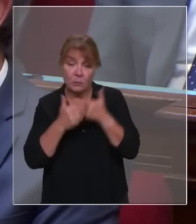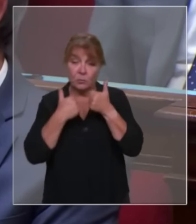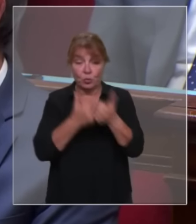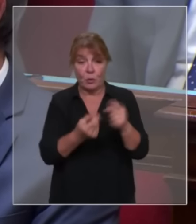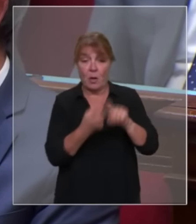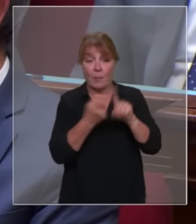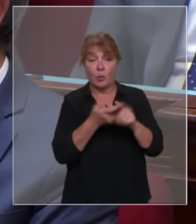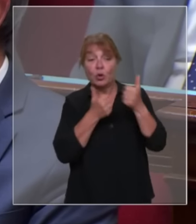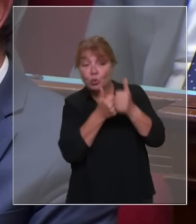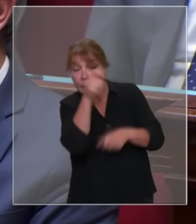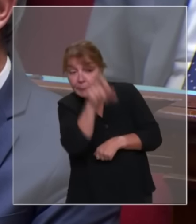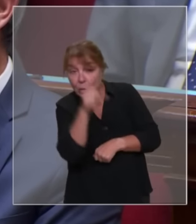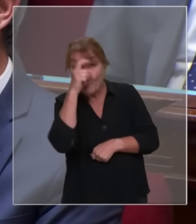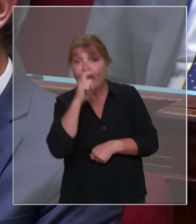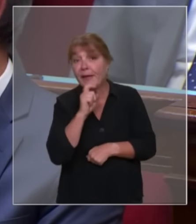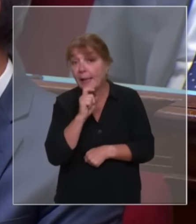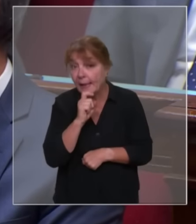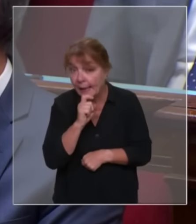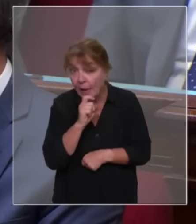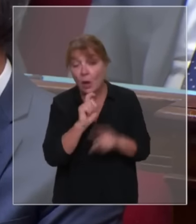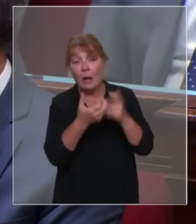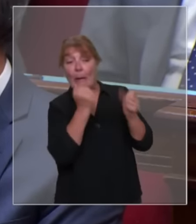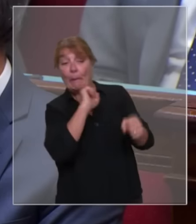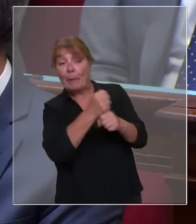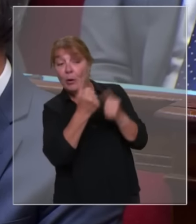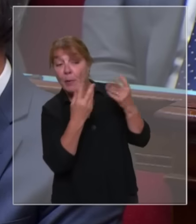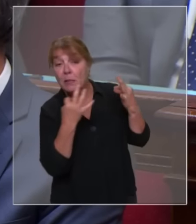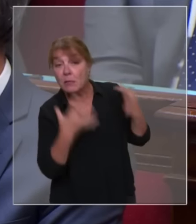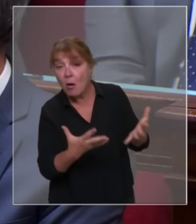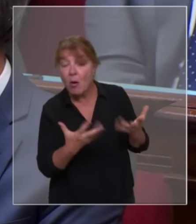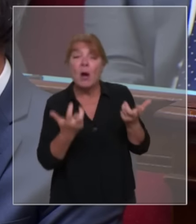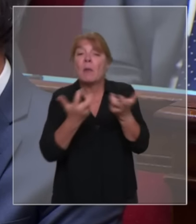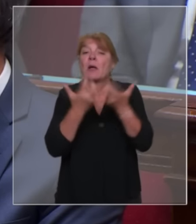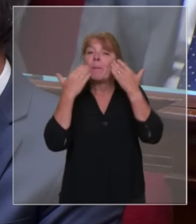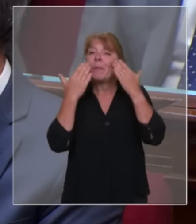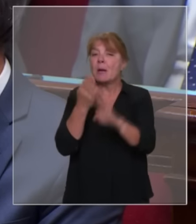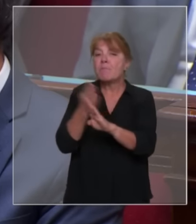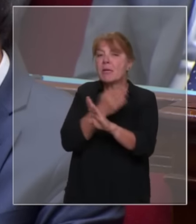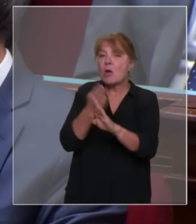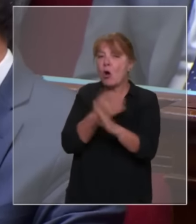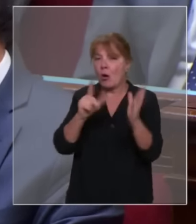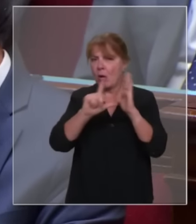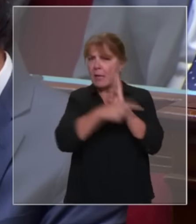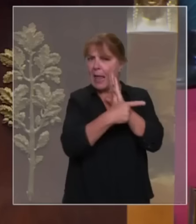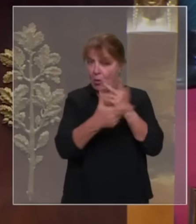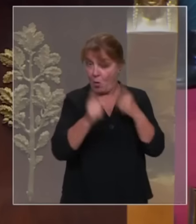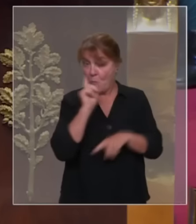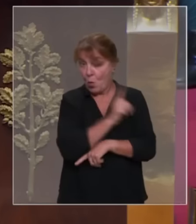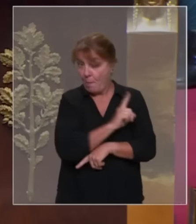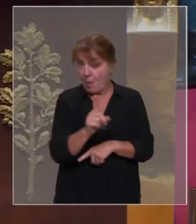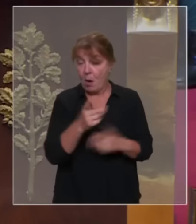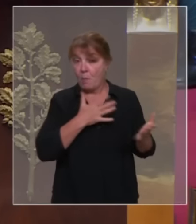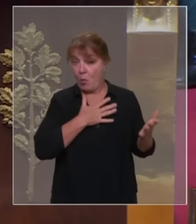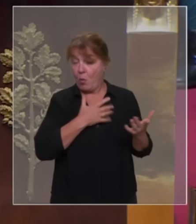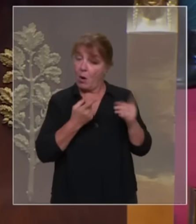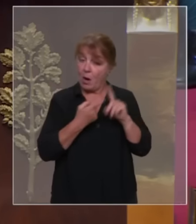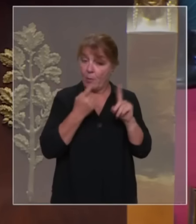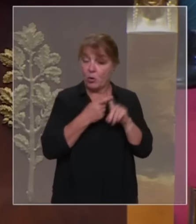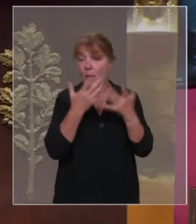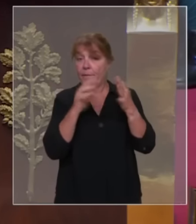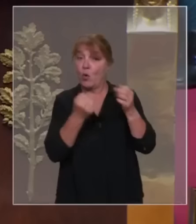profil de la personne détenue et de la peine prononcée, notamment pour les mineurs délinquants. Je suis à ce titre favorable à